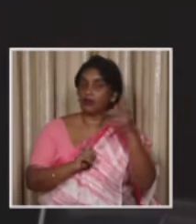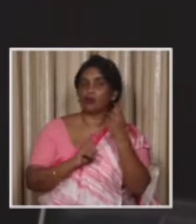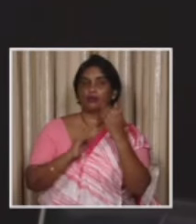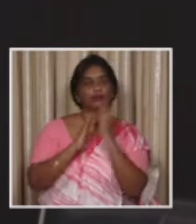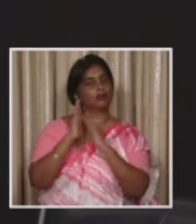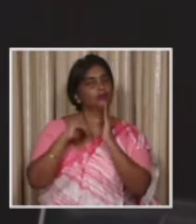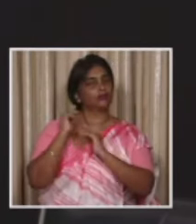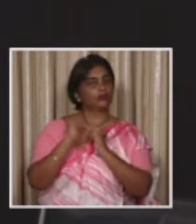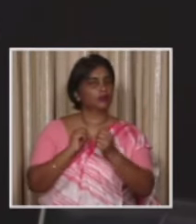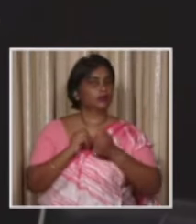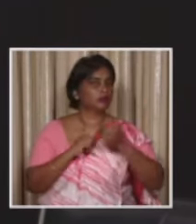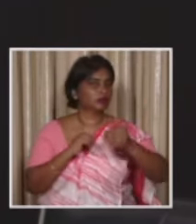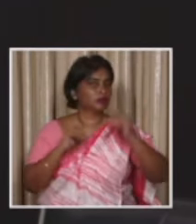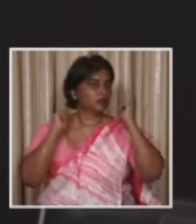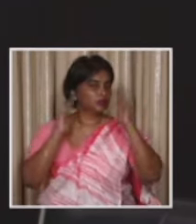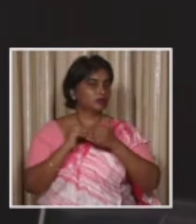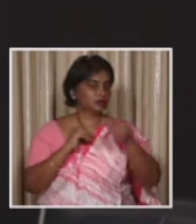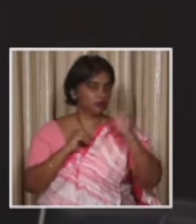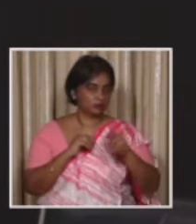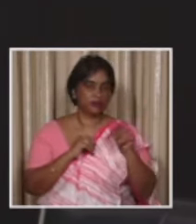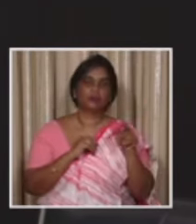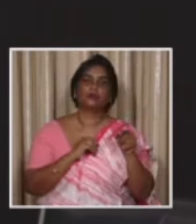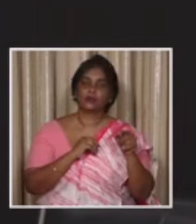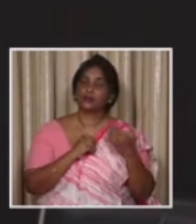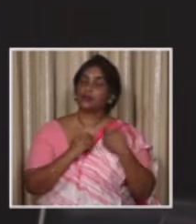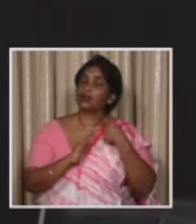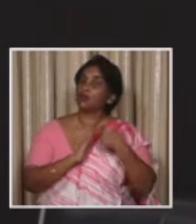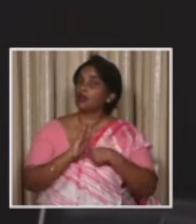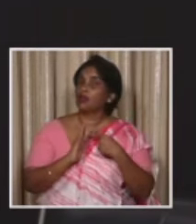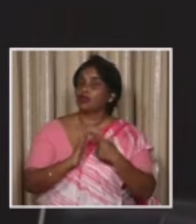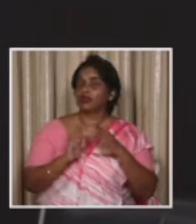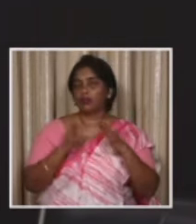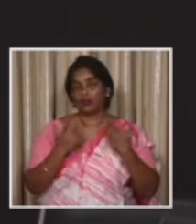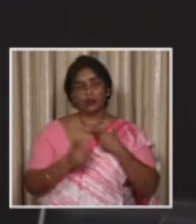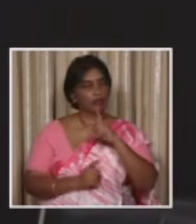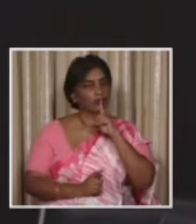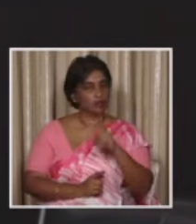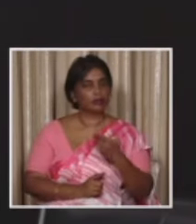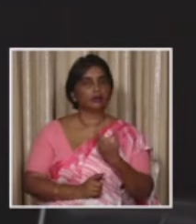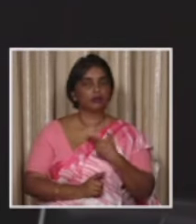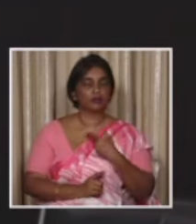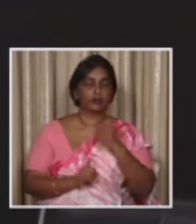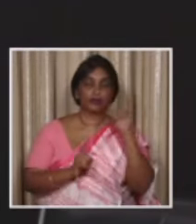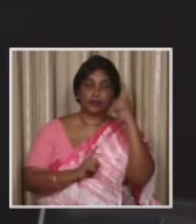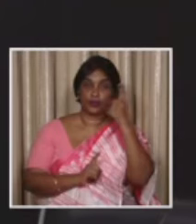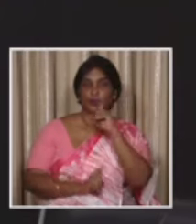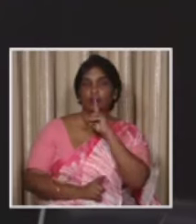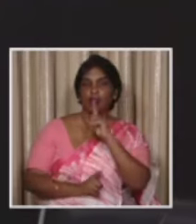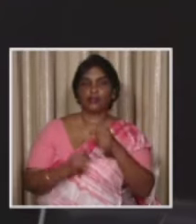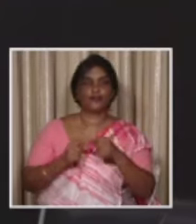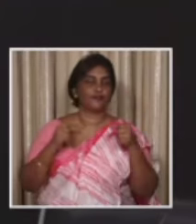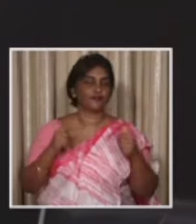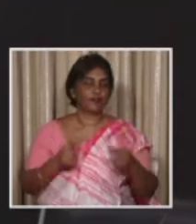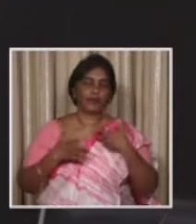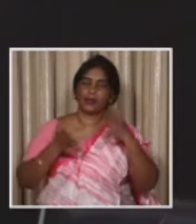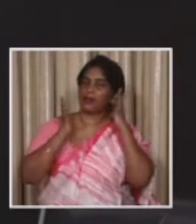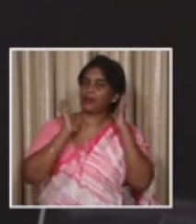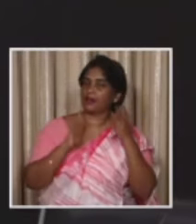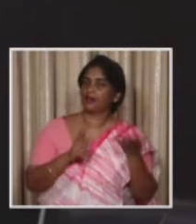වැඩපිළිවෙල ඉදිරියට සාර්ථකව කරගෙන යනවා. අපේ රටට මොන හරි කිව්වම එක්ක ඉස්සෙල්ලම පටන් ගන්න විපක්ෂය ඒකට හිනහ